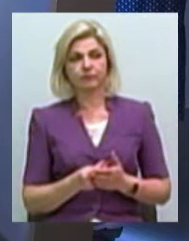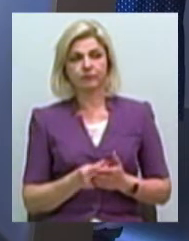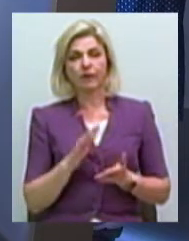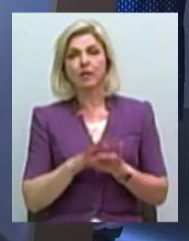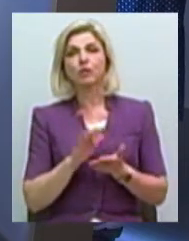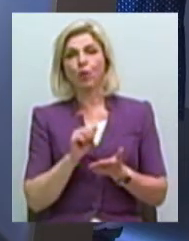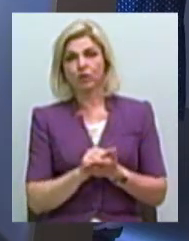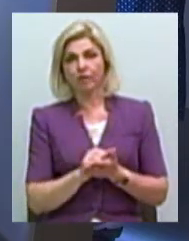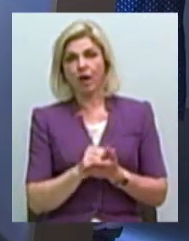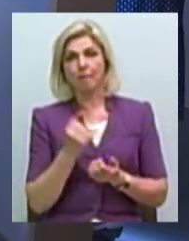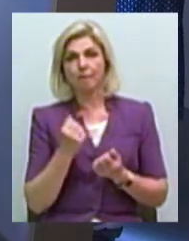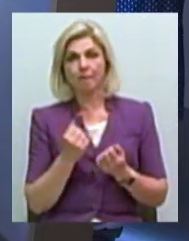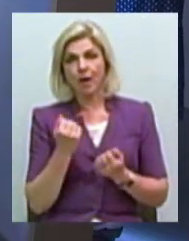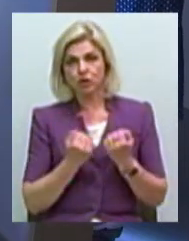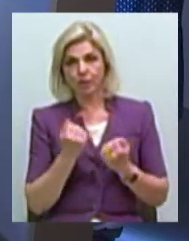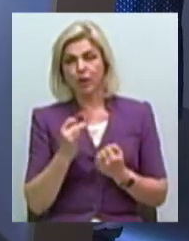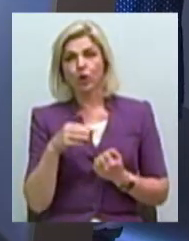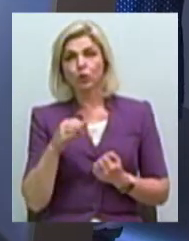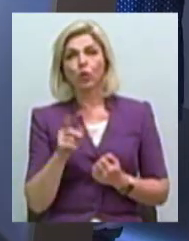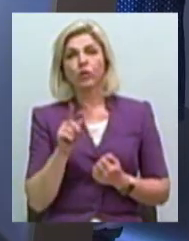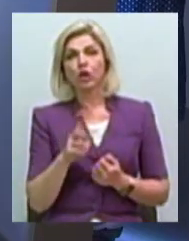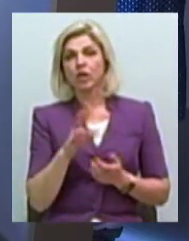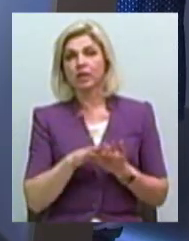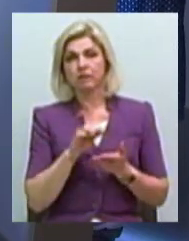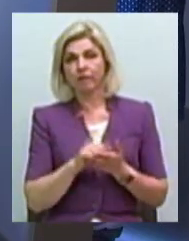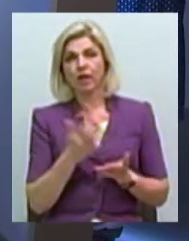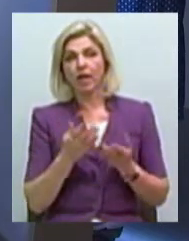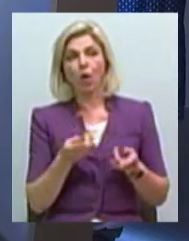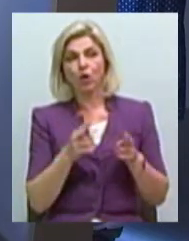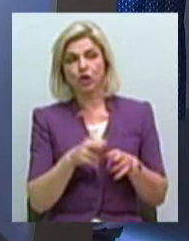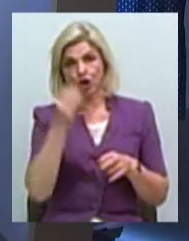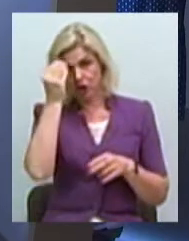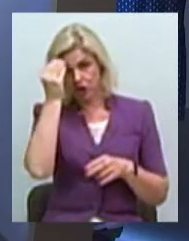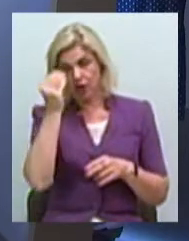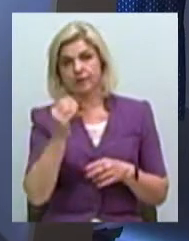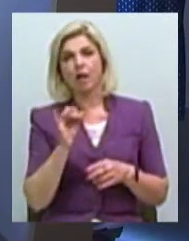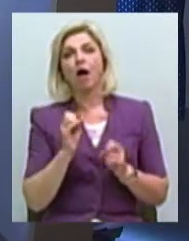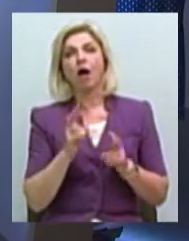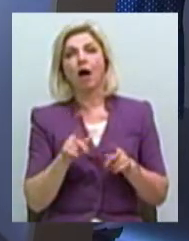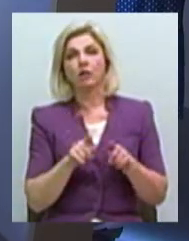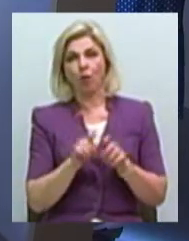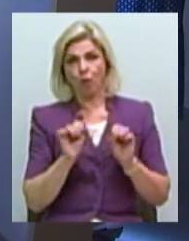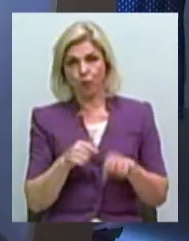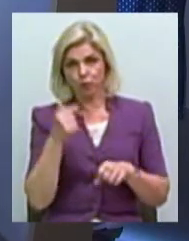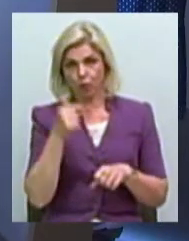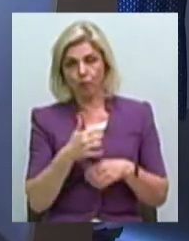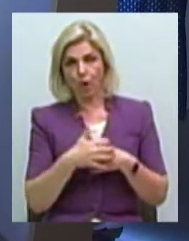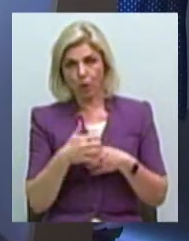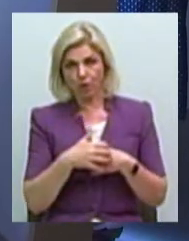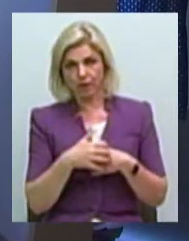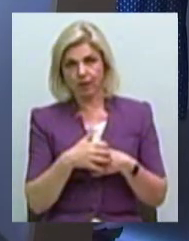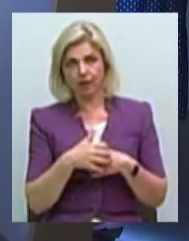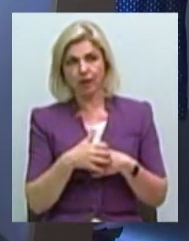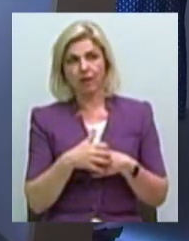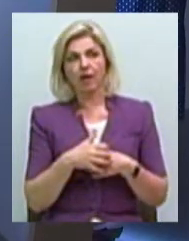испорченными машинами, и то даже не испорченными, если просто на них там осталась шерсть, или, как так можно выразиться грубо, коты метят в